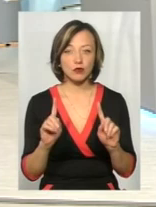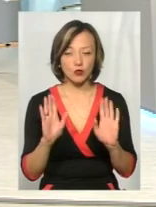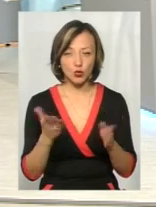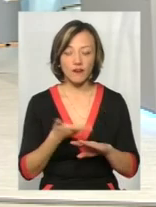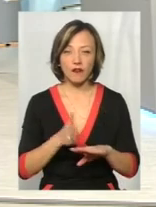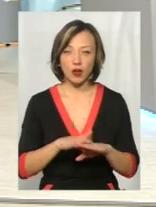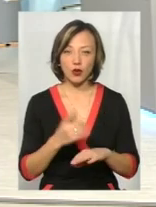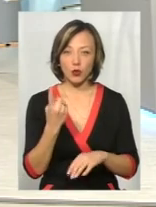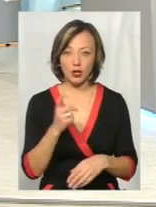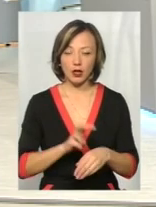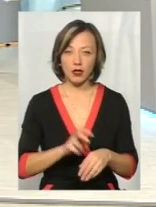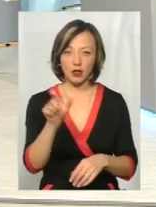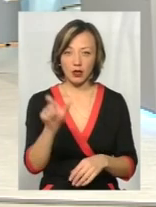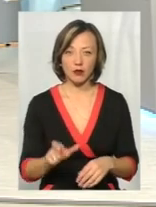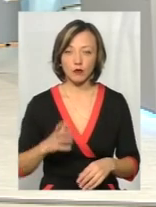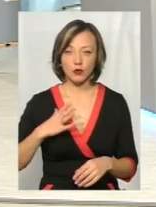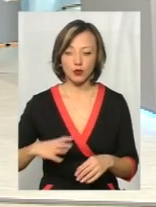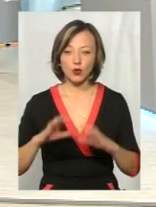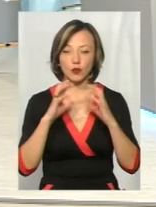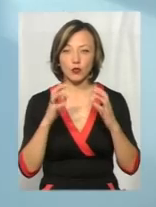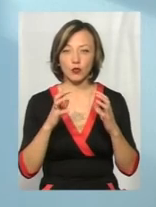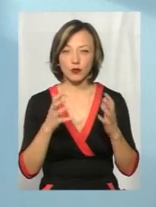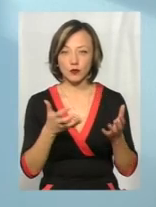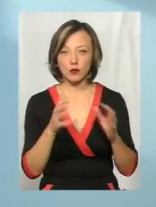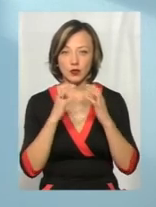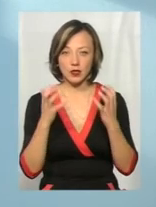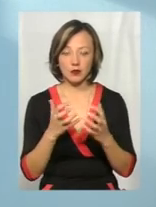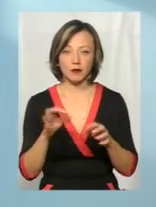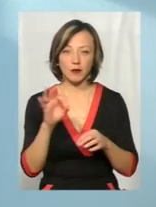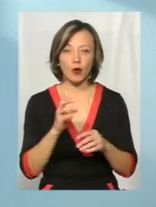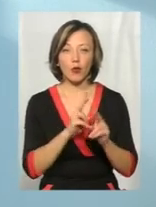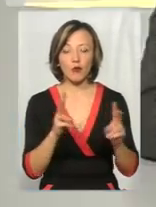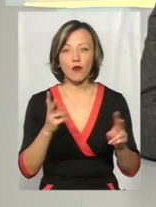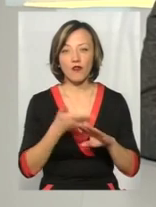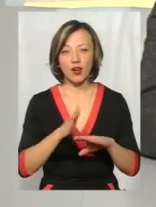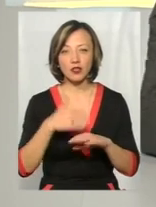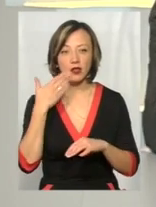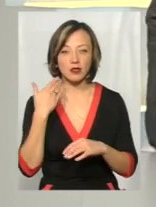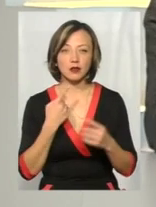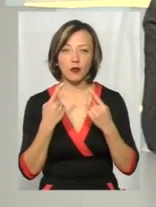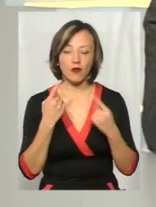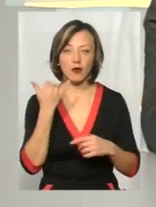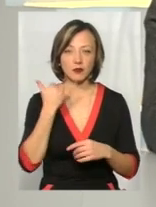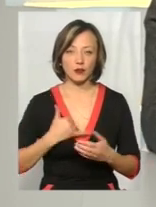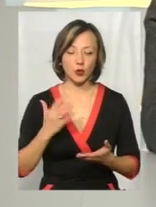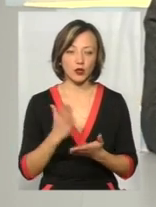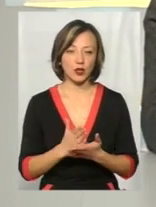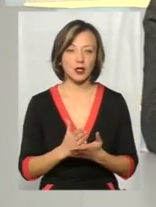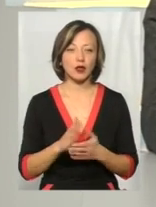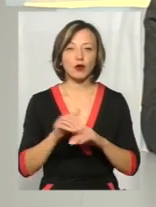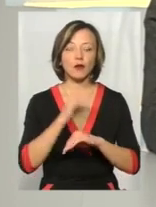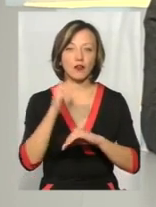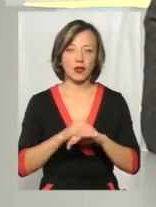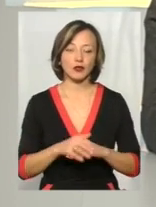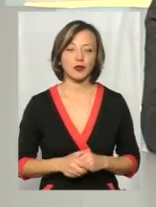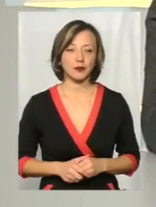тому що там один лікар вже мусить утримувати, ну, давайте про кому важче, кому легше ще поговоримо. У нас ще один дзвіночок є. Доброго вечора.